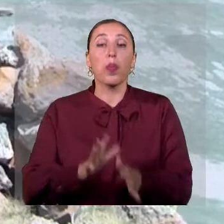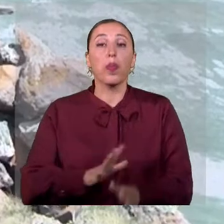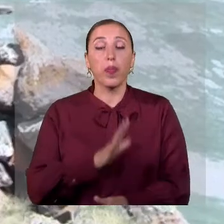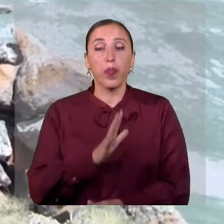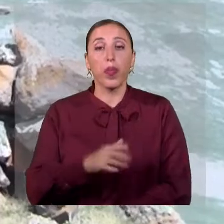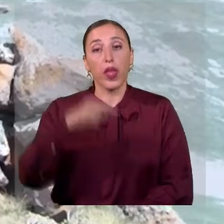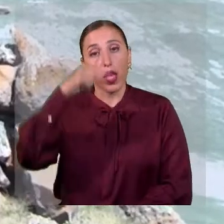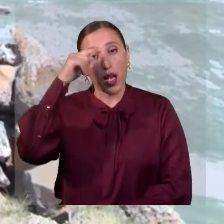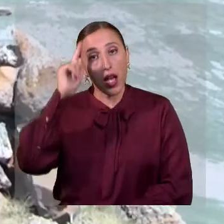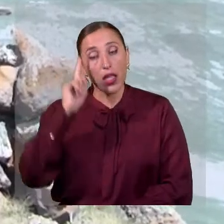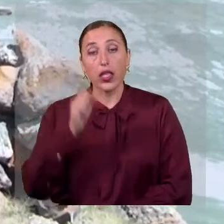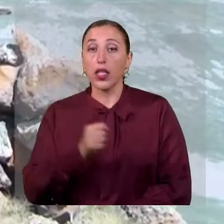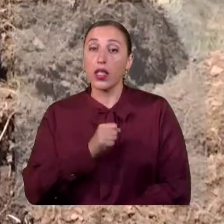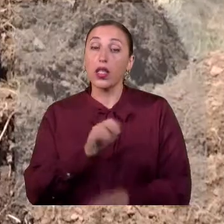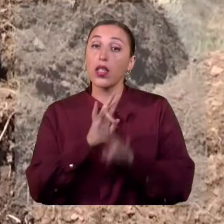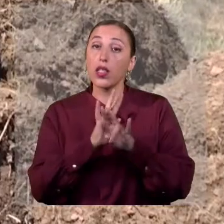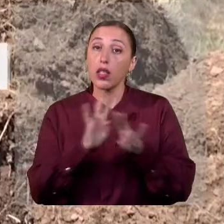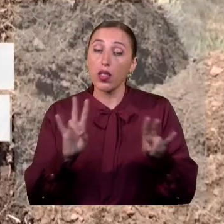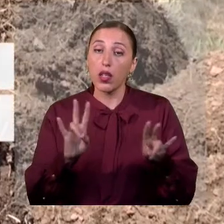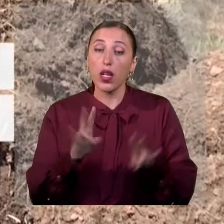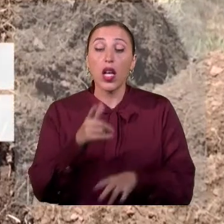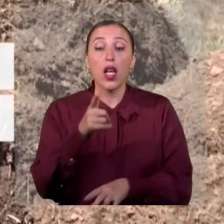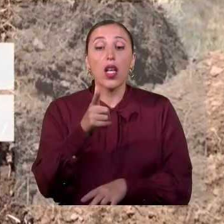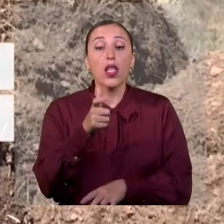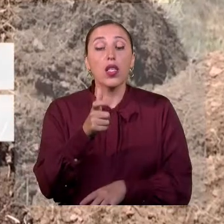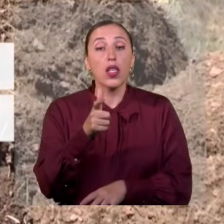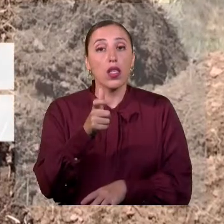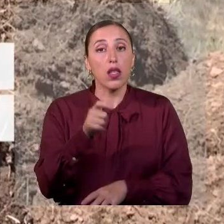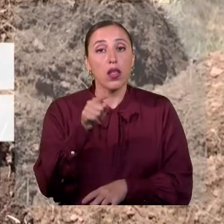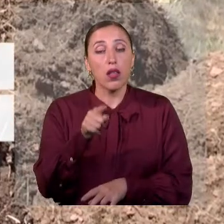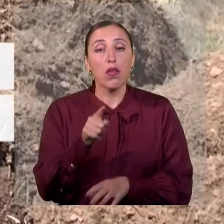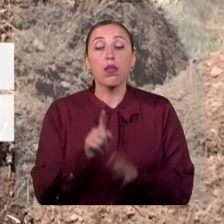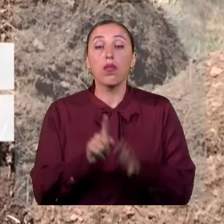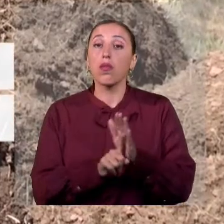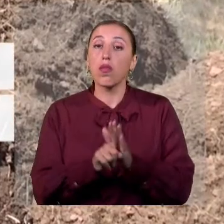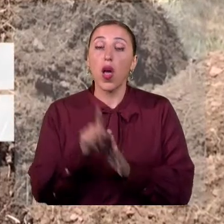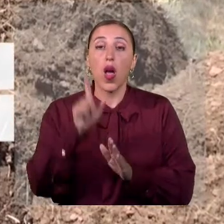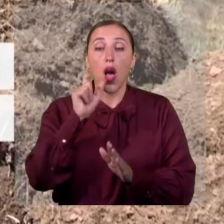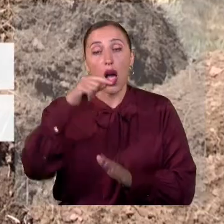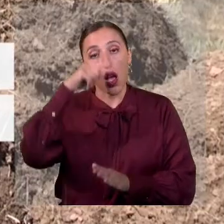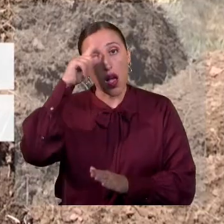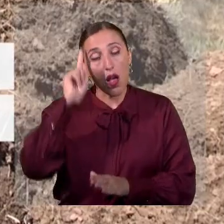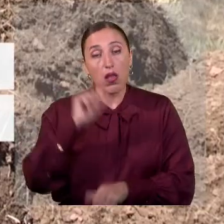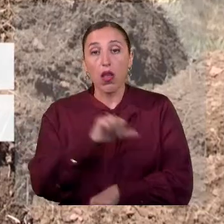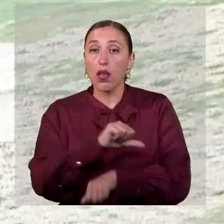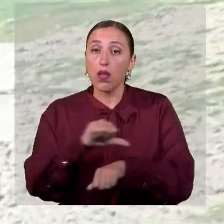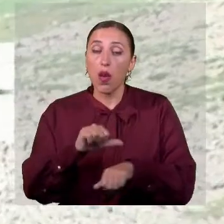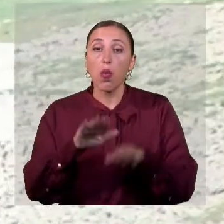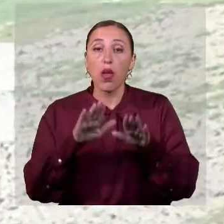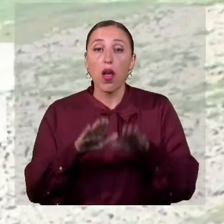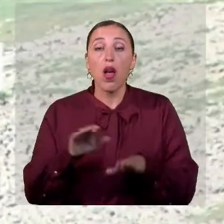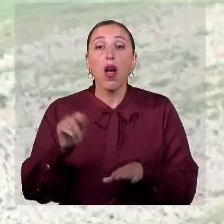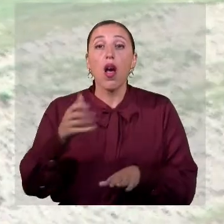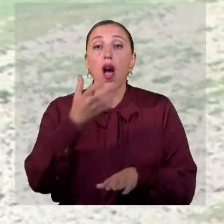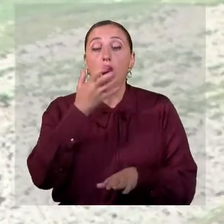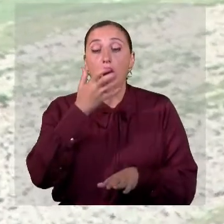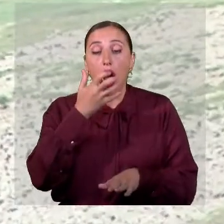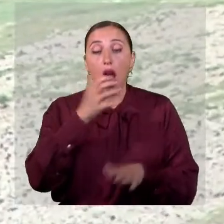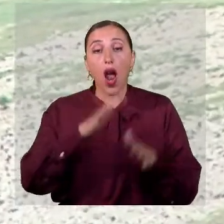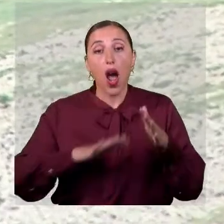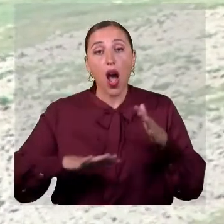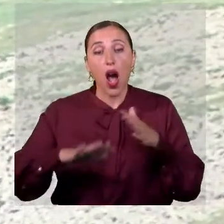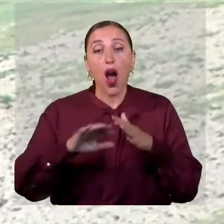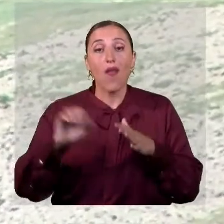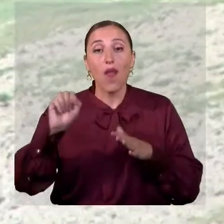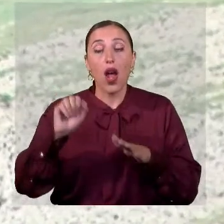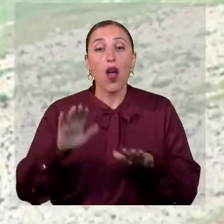Ադրբեջանի զինված ուժերը հրաձգային զինատեսակներից կրակ է բացել հայ-ադրբեջանական սահմանի հարավարևելյան հատվածի ուղղությամբ։ Այսօր հայտնում